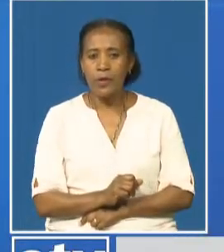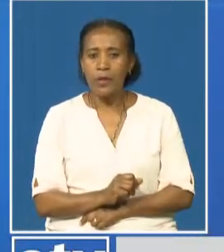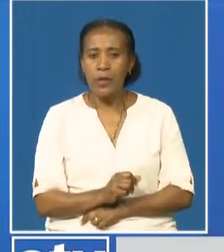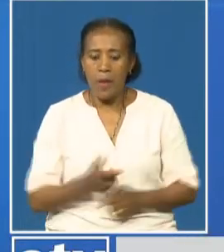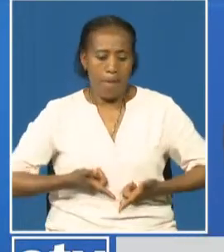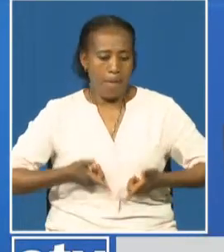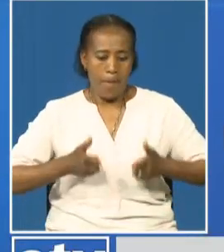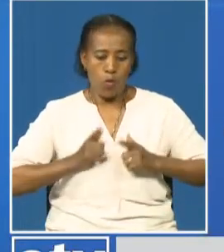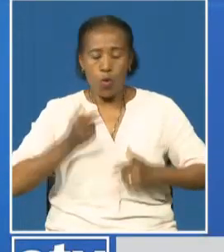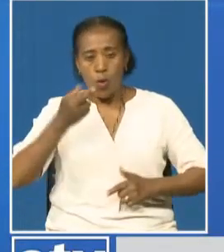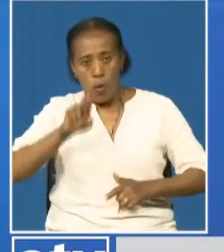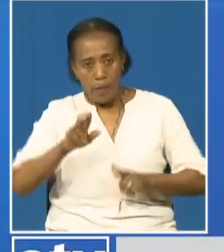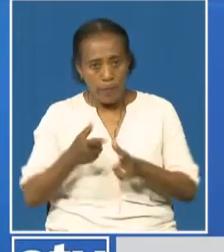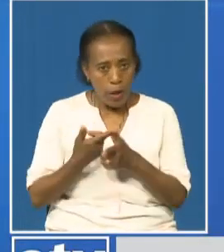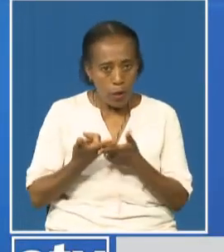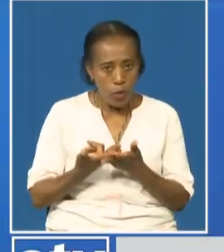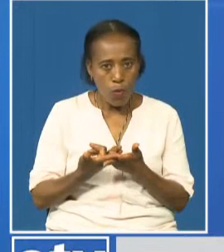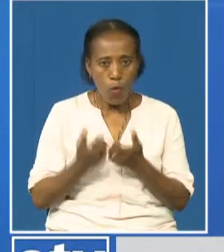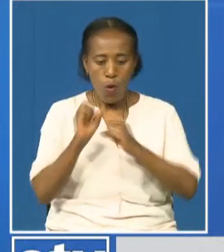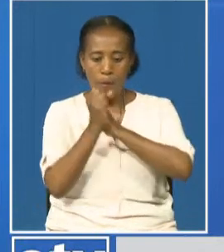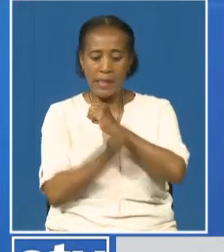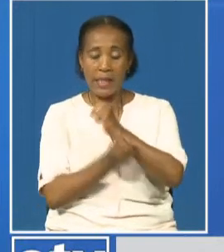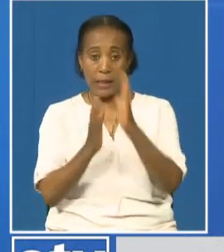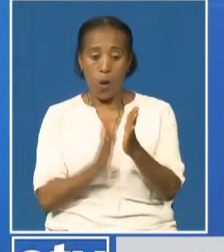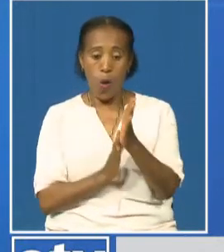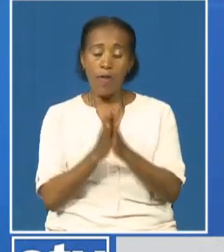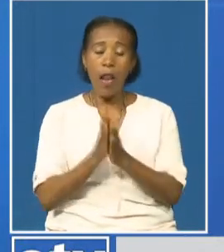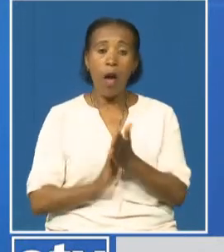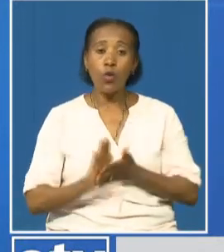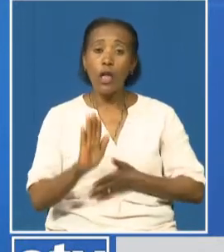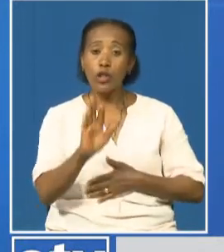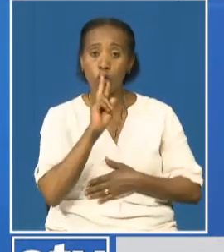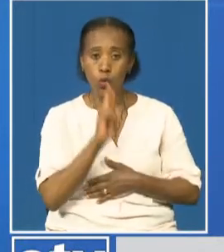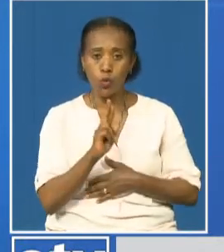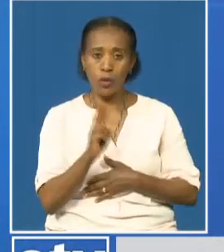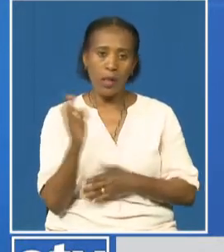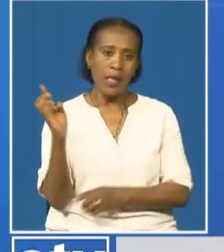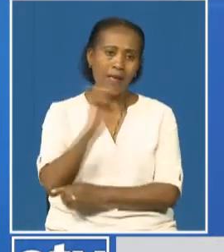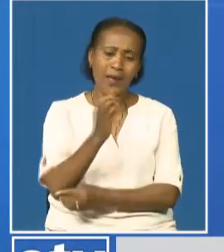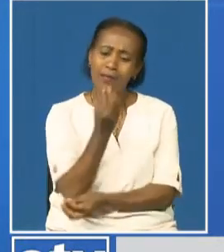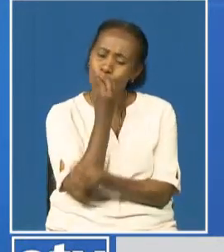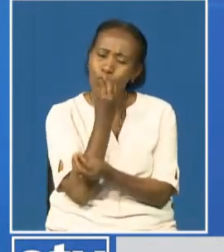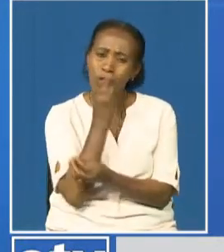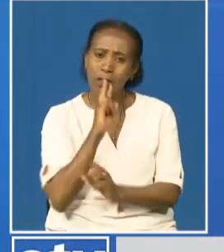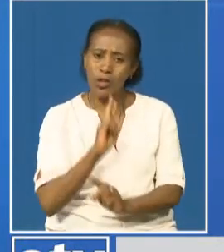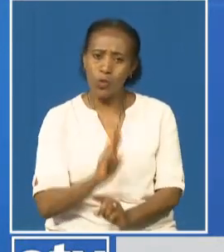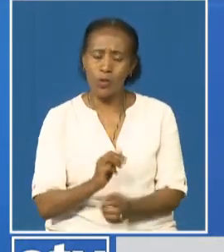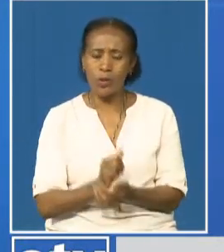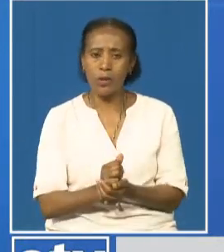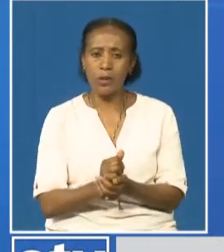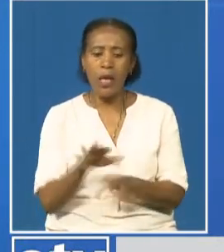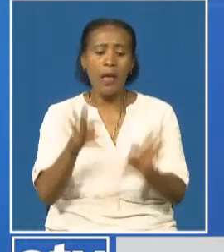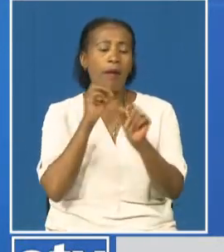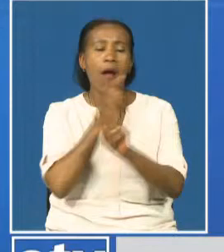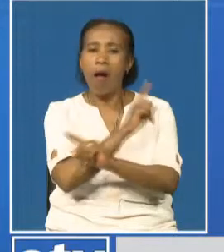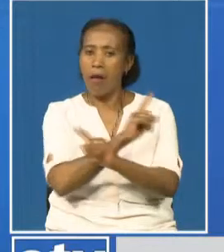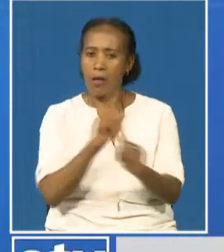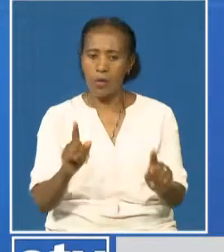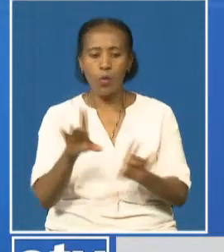መኖር ወይም ደግሞ መሰረታዊ ፍላጎታቸውን የየለት ኩርሳቸውን